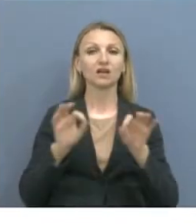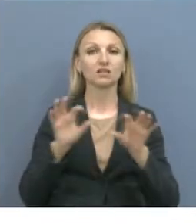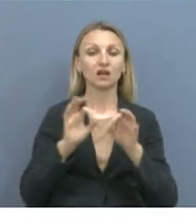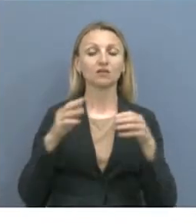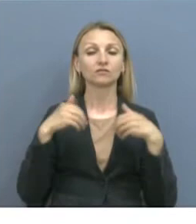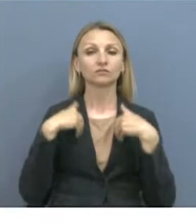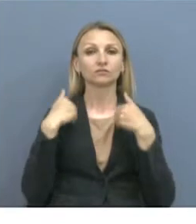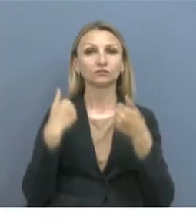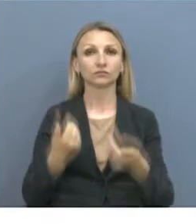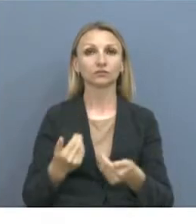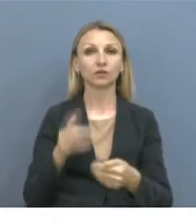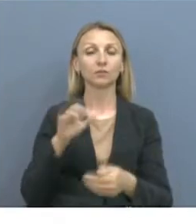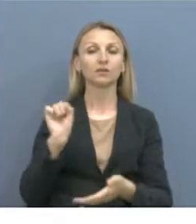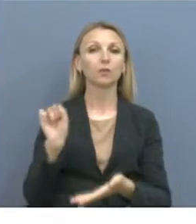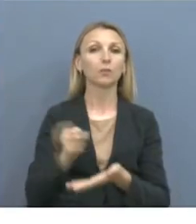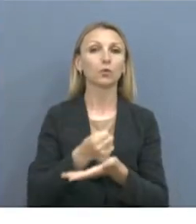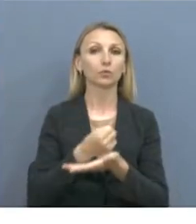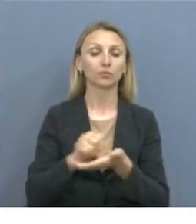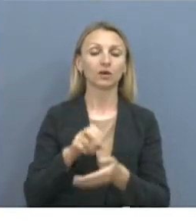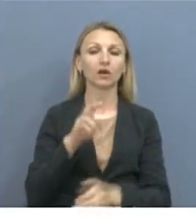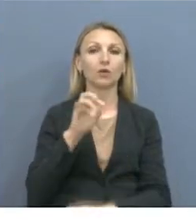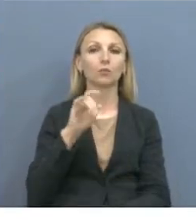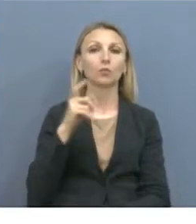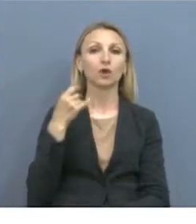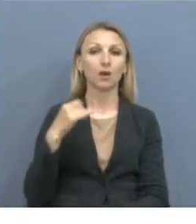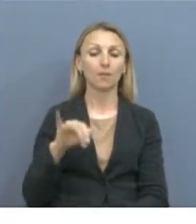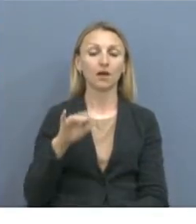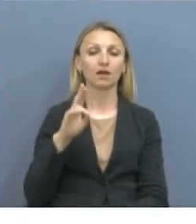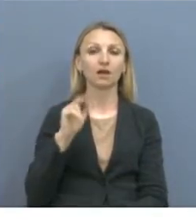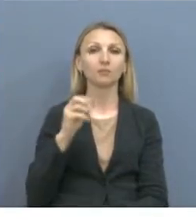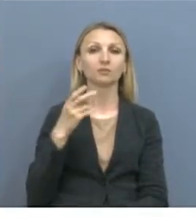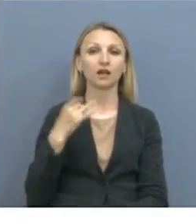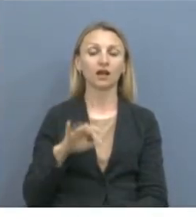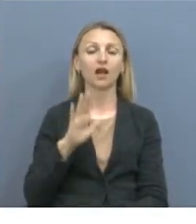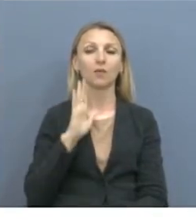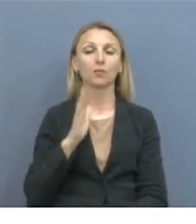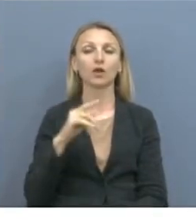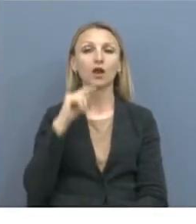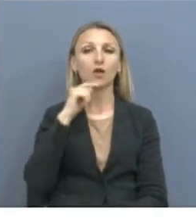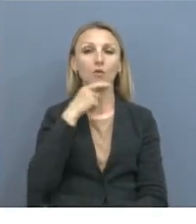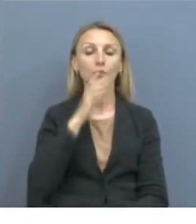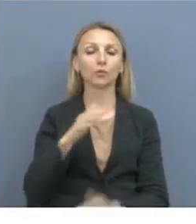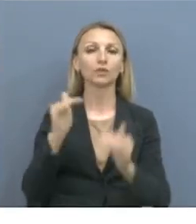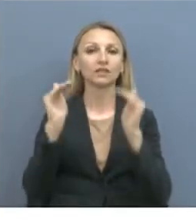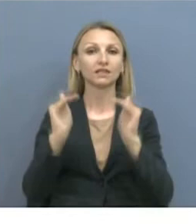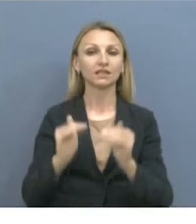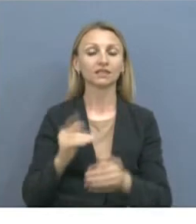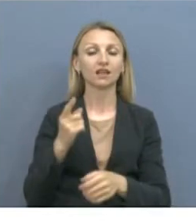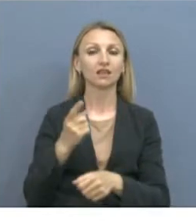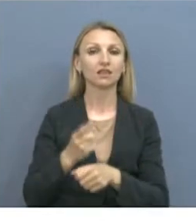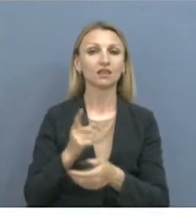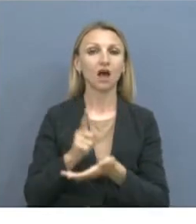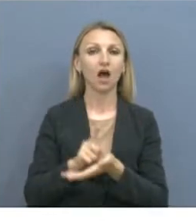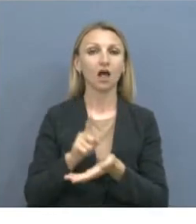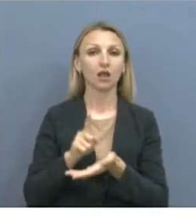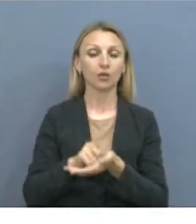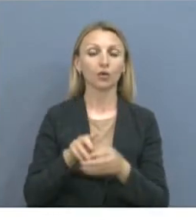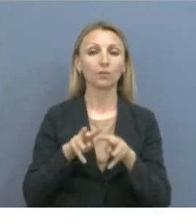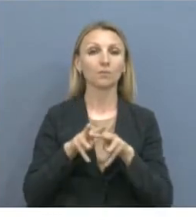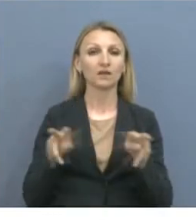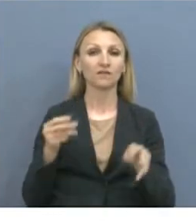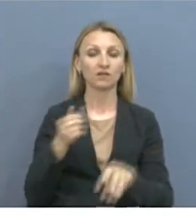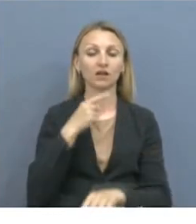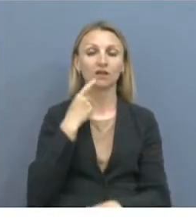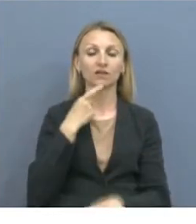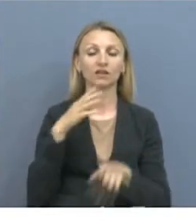что перемещение букмекеров в Бурабай и Капшагай нанесет ущерб экономике и значительно снизит налоги. Министерство финансов